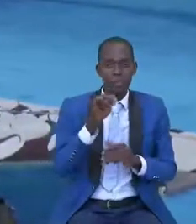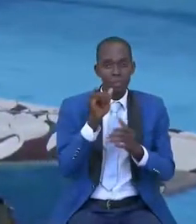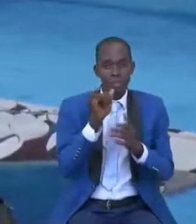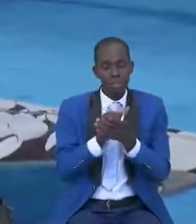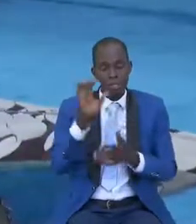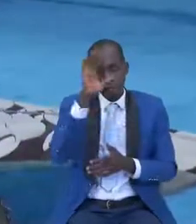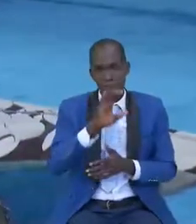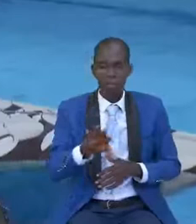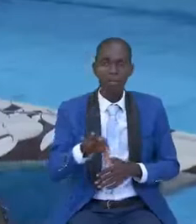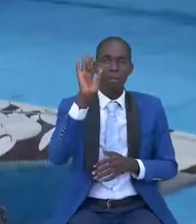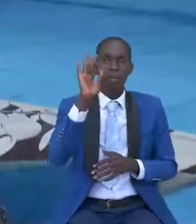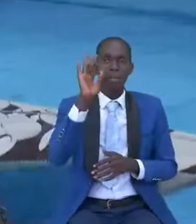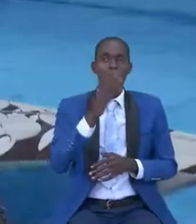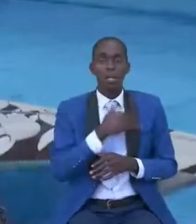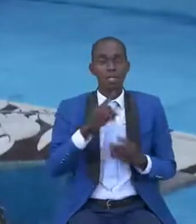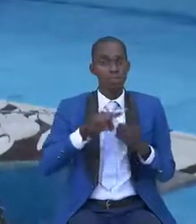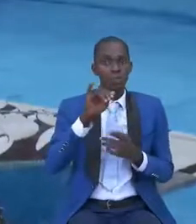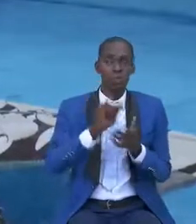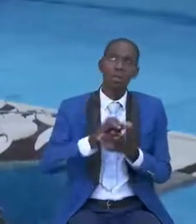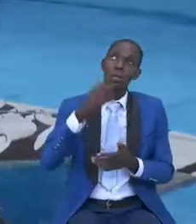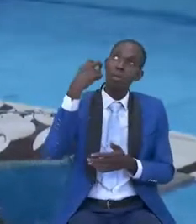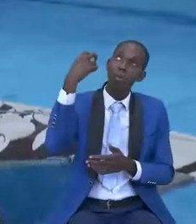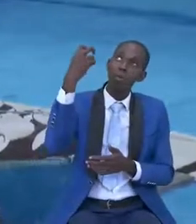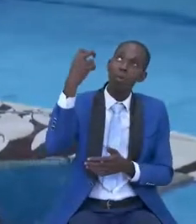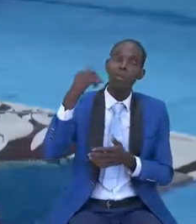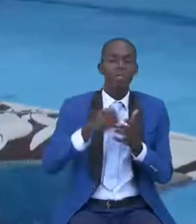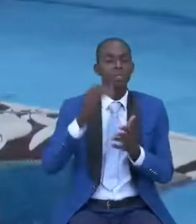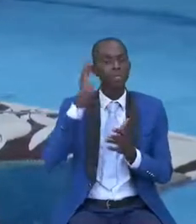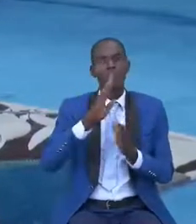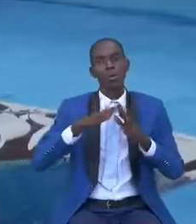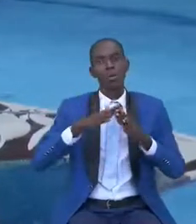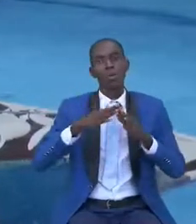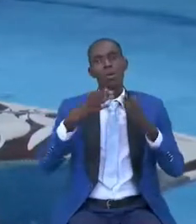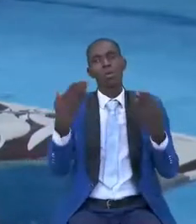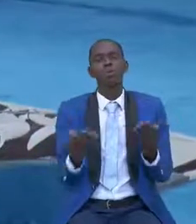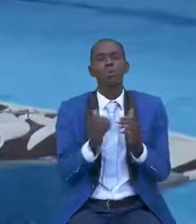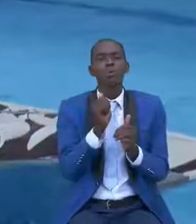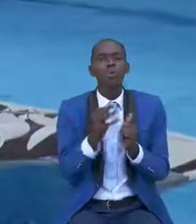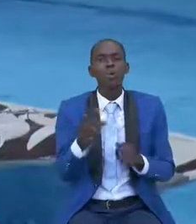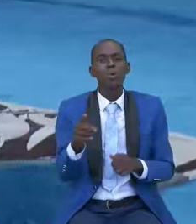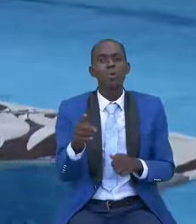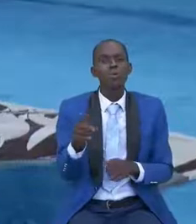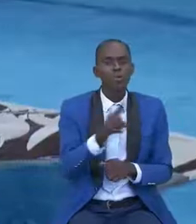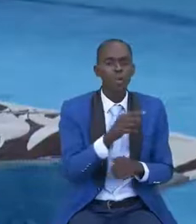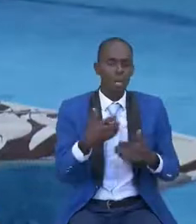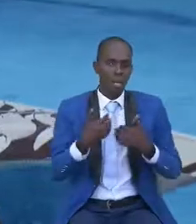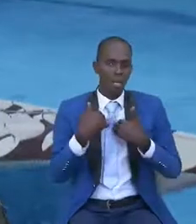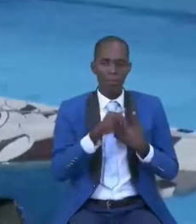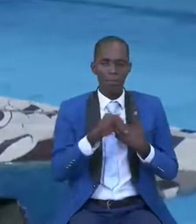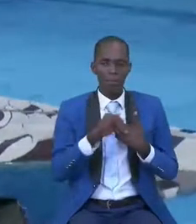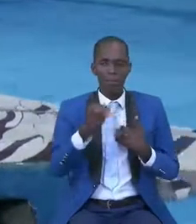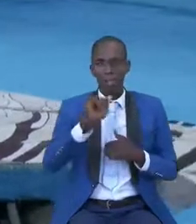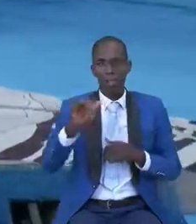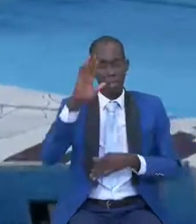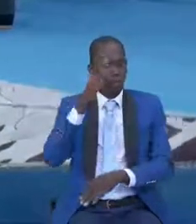reçoit. Celui qui cherche, trouve. Et l'on ouvre à celui qui frappe.